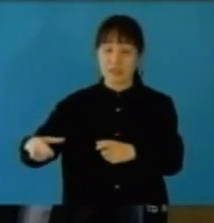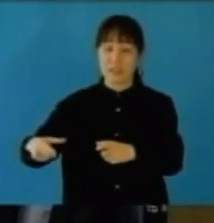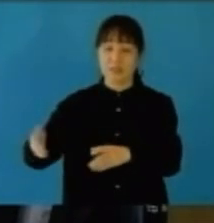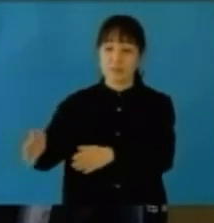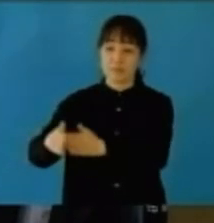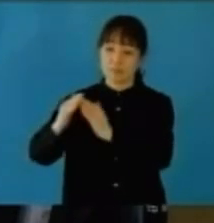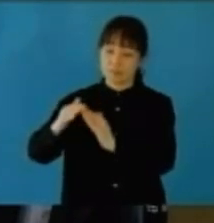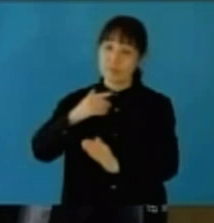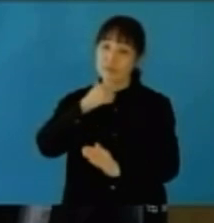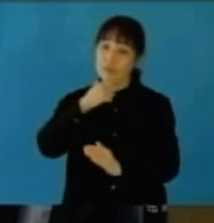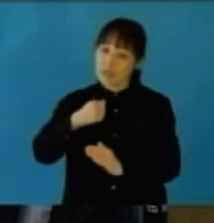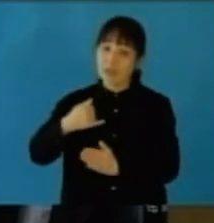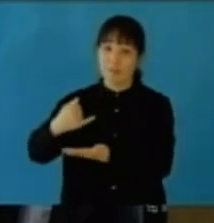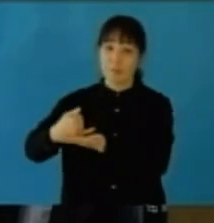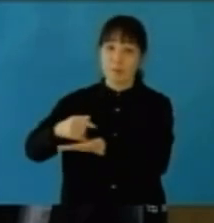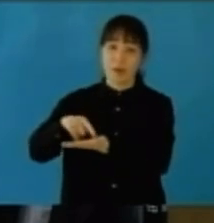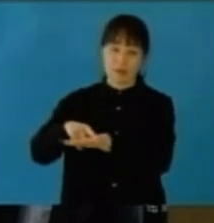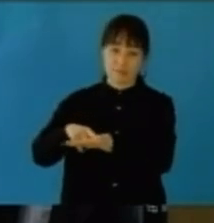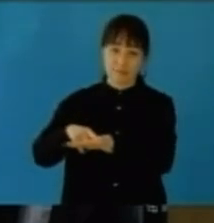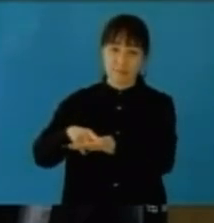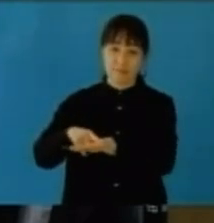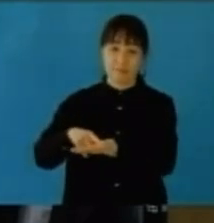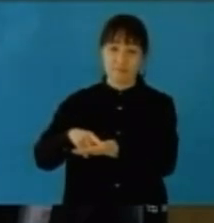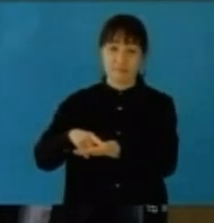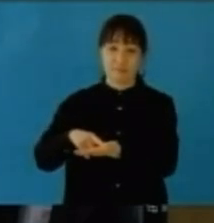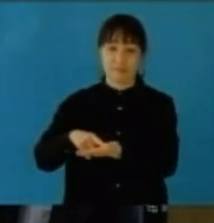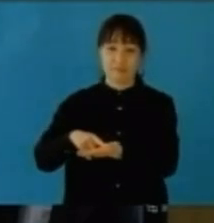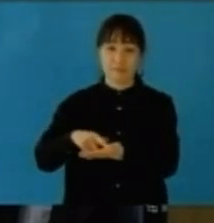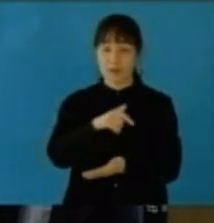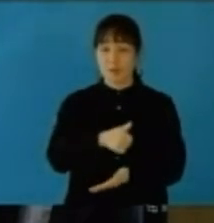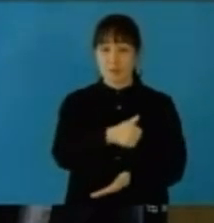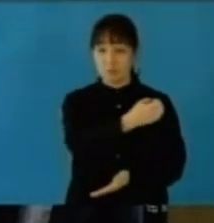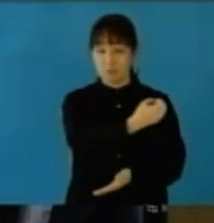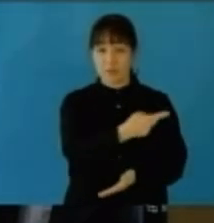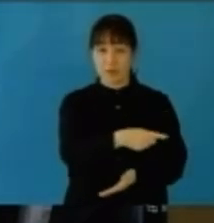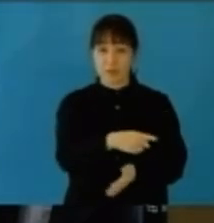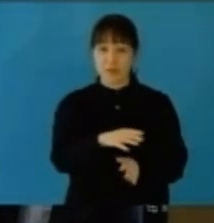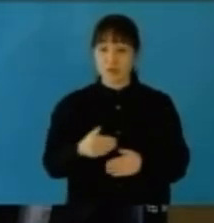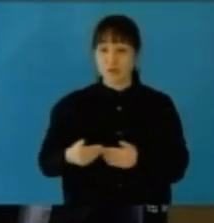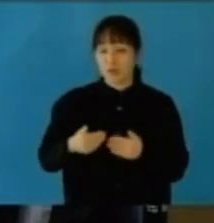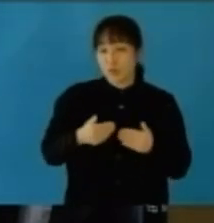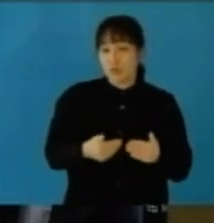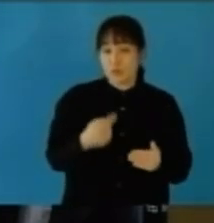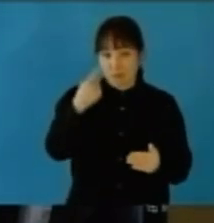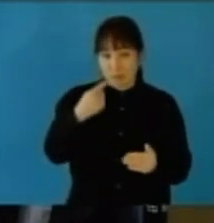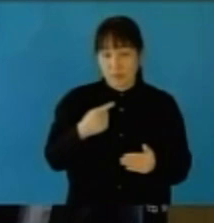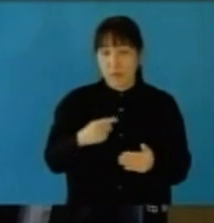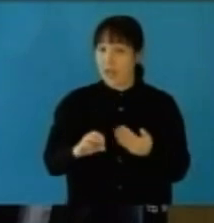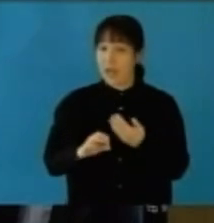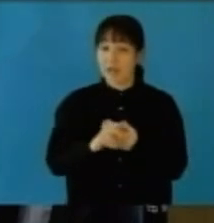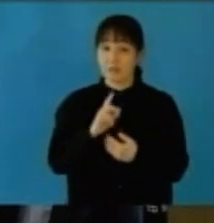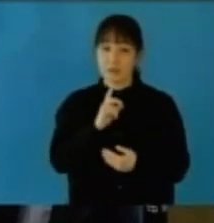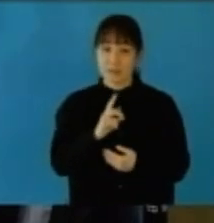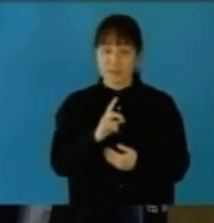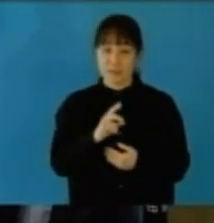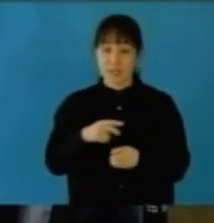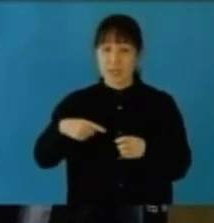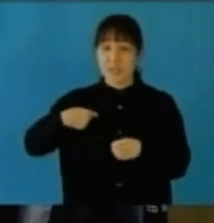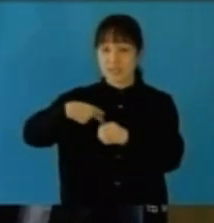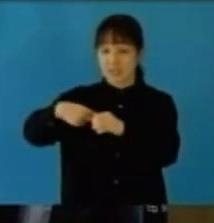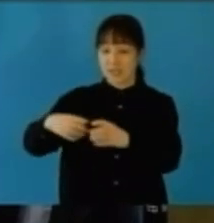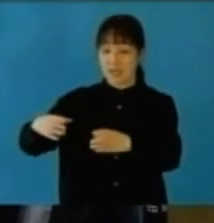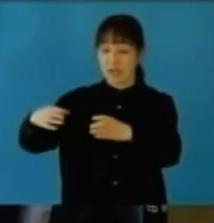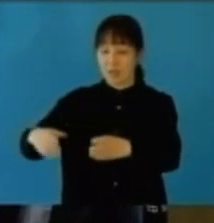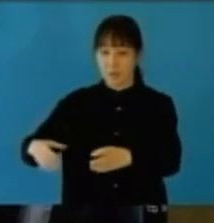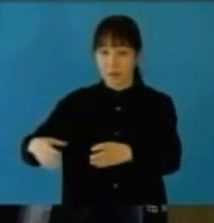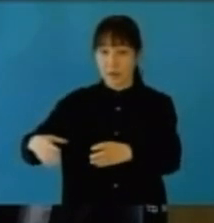ということなんですが、これがですね、まだ今、今、部長がまさにおっしゃったように、次の段階だと思うんですけども、仮の話でございますけども、サッカーとスタジアムがなか